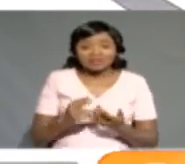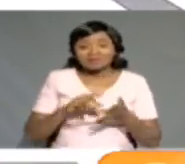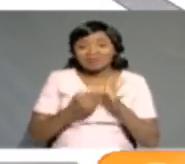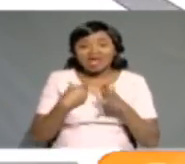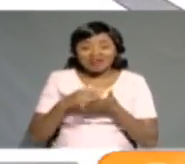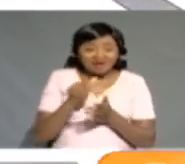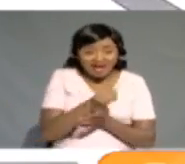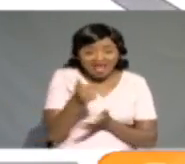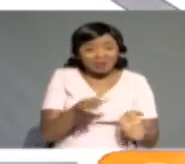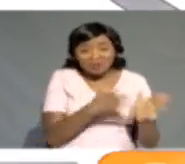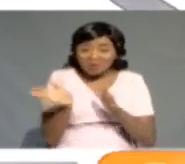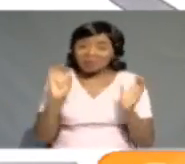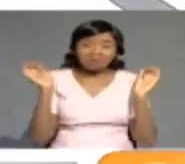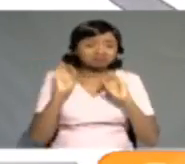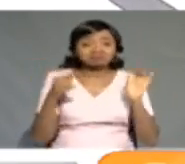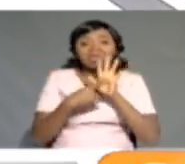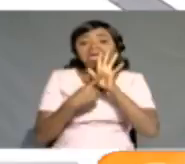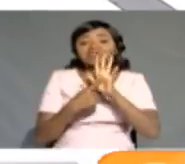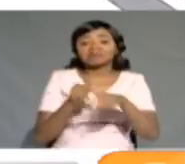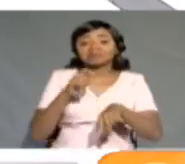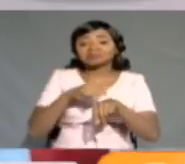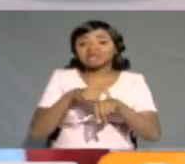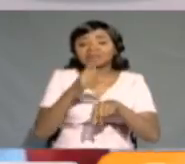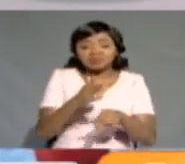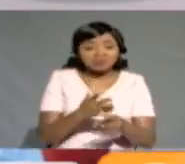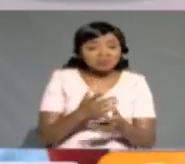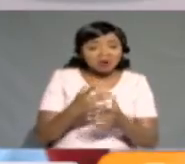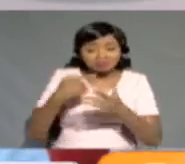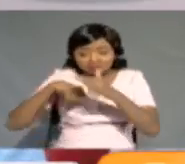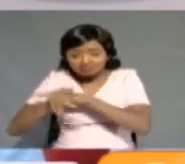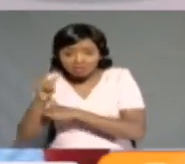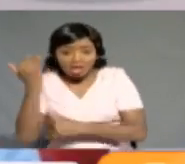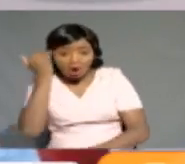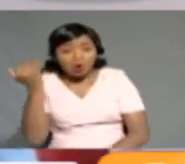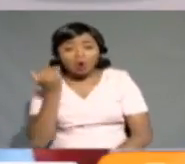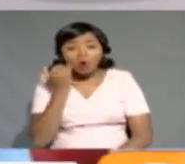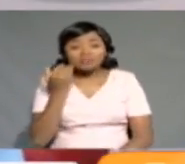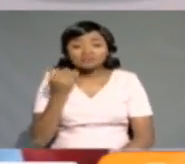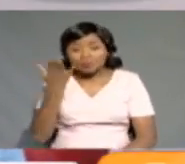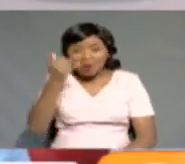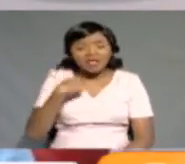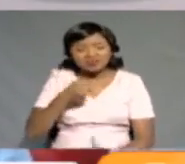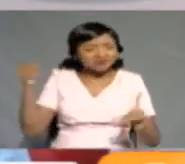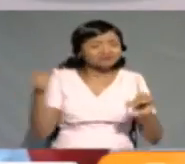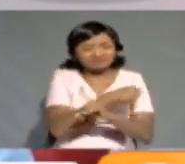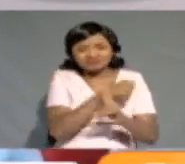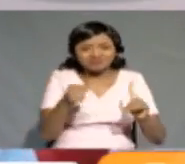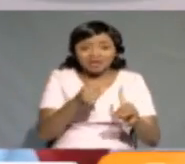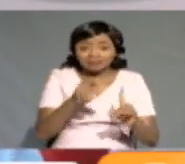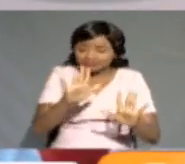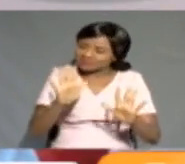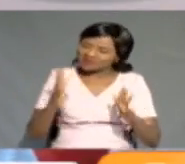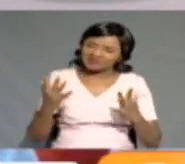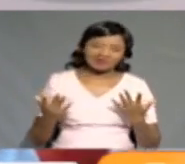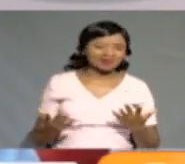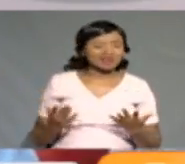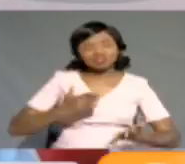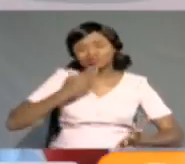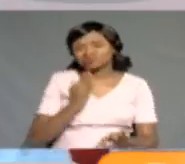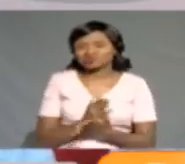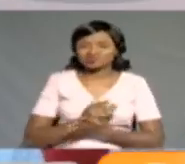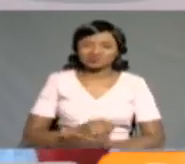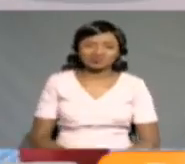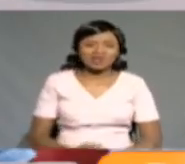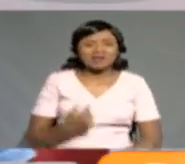jingine. Kama umekuwa na mahakamani kuulizwa, "Mbona ulimzaba kofi au kumpiga ngumi?" Yaani mimi bwana sasa niliona nikiacha